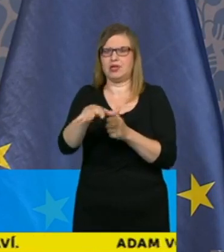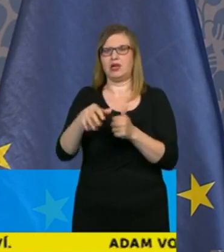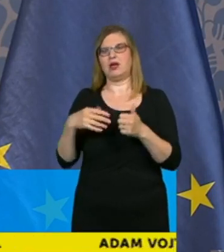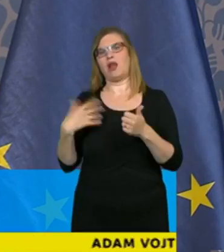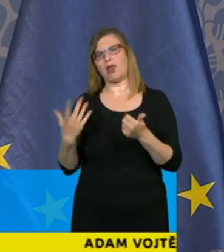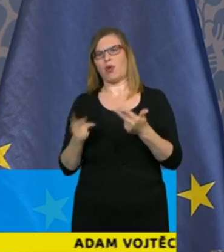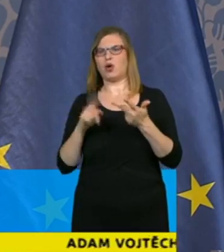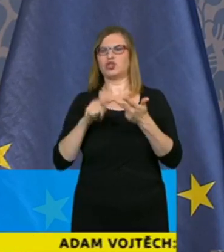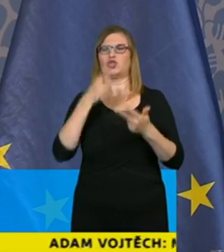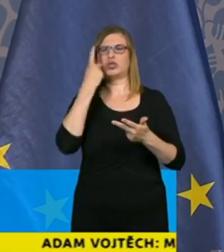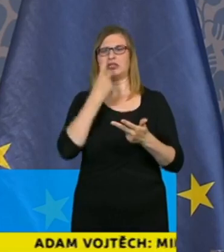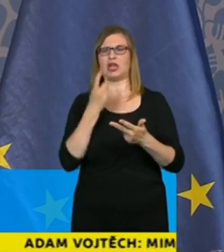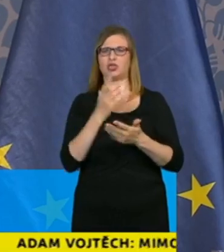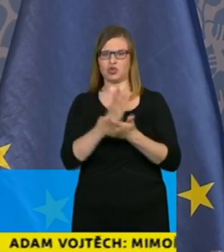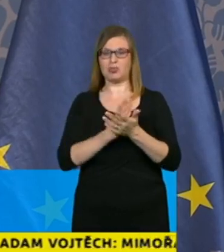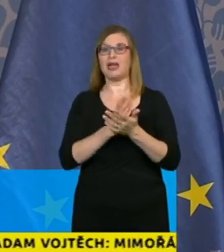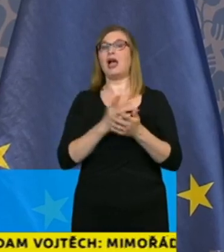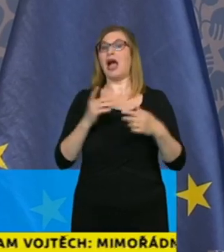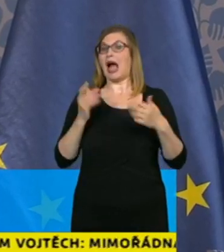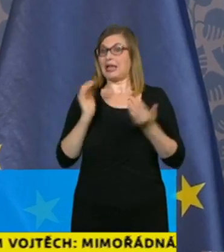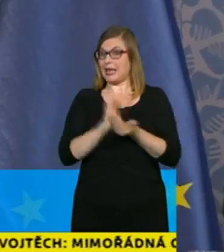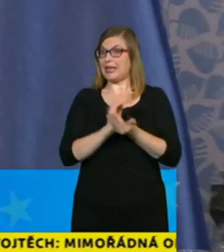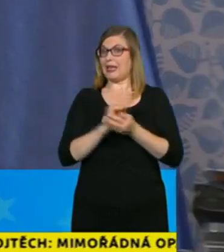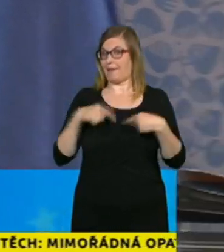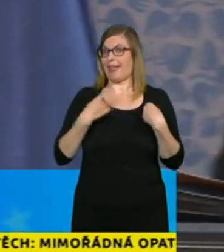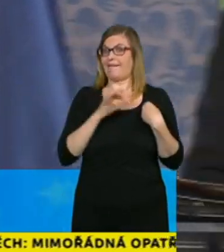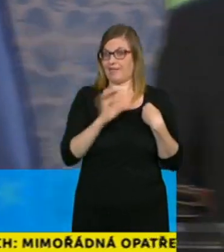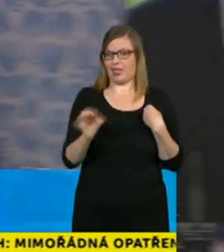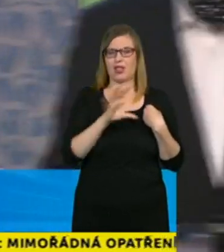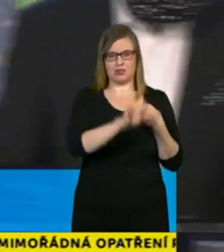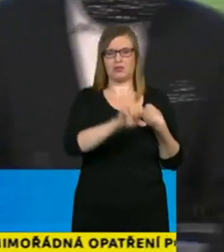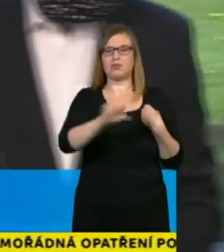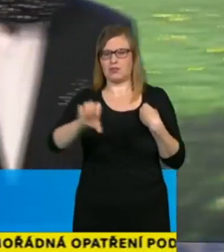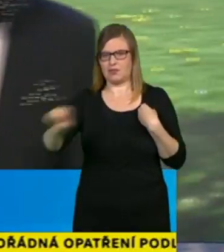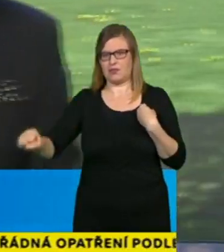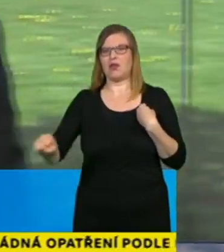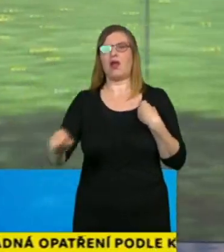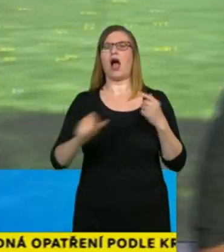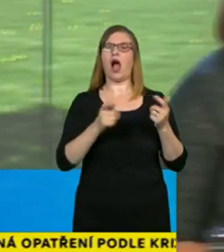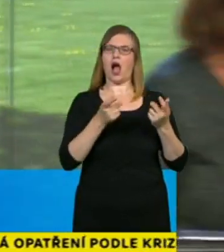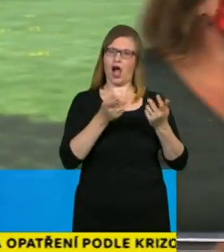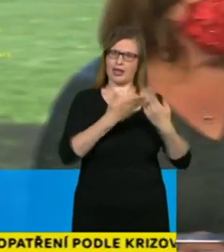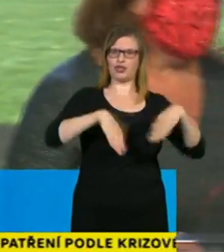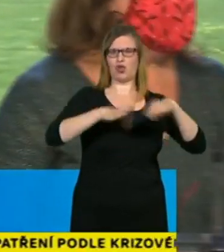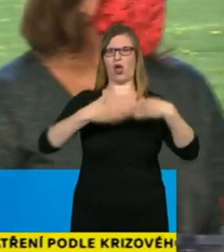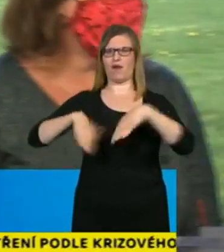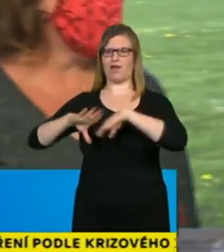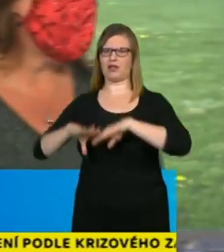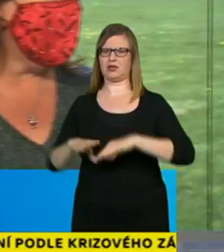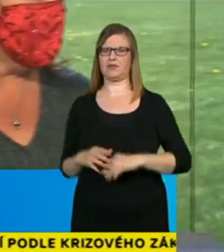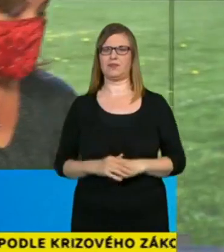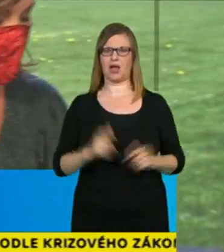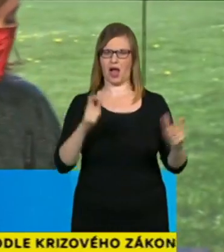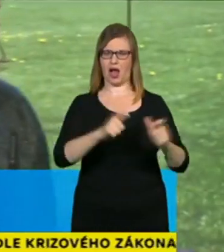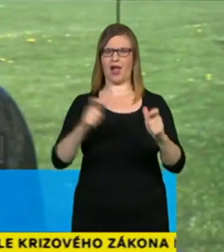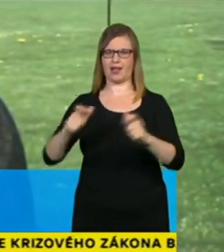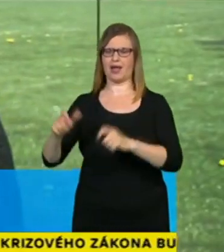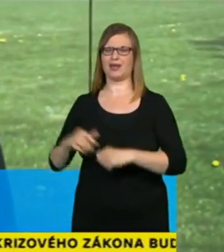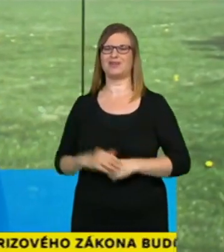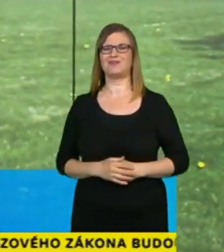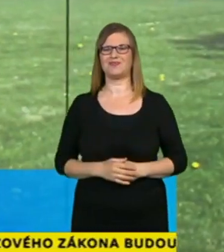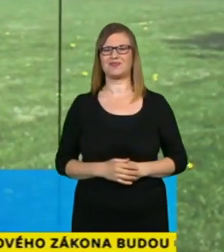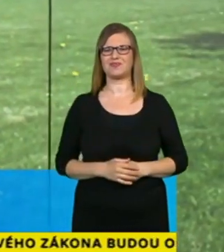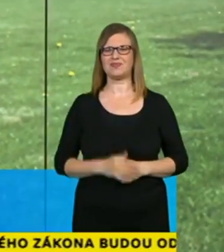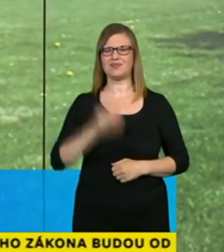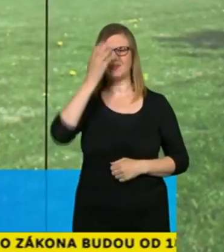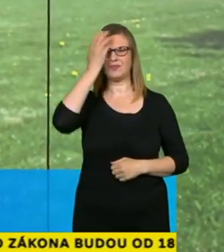chvíli izolovat. Tak teď asi já, dobrý den. To číslo nebude určitě relevantní, protože já jsem si teď